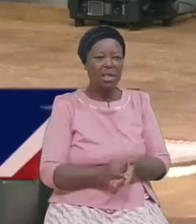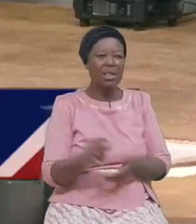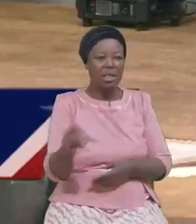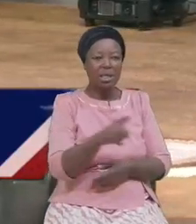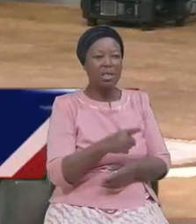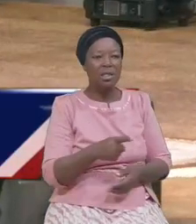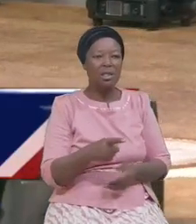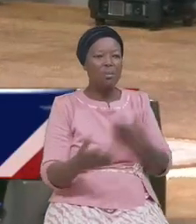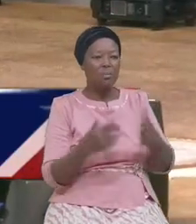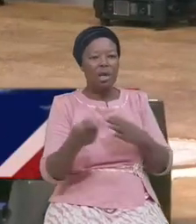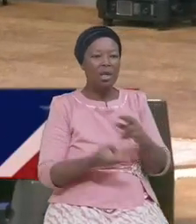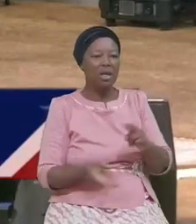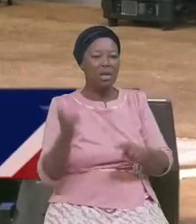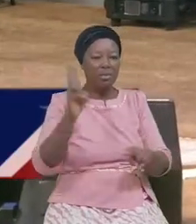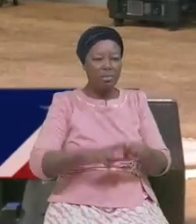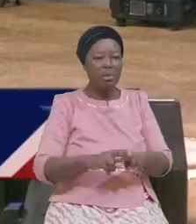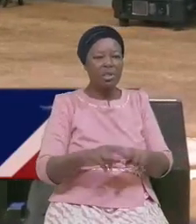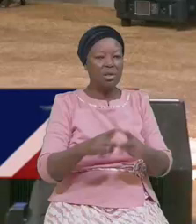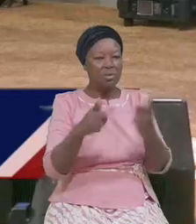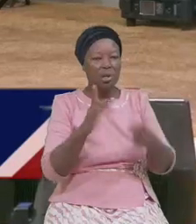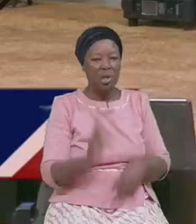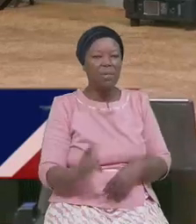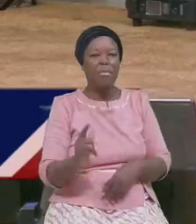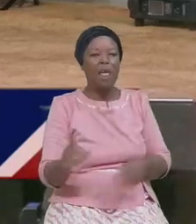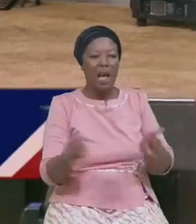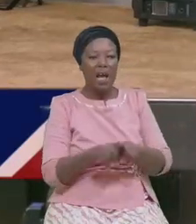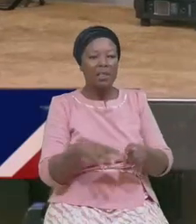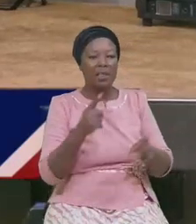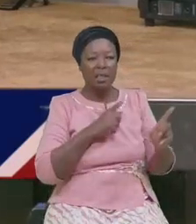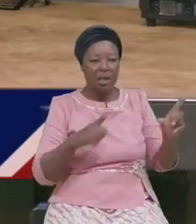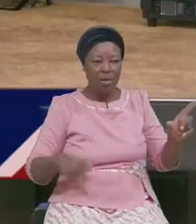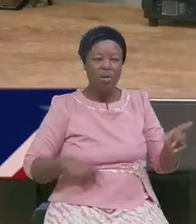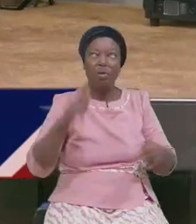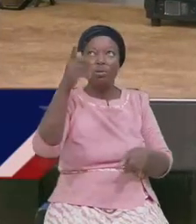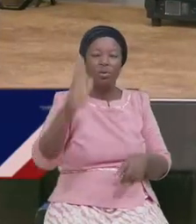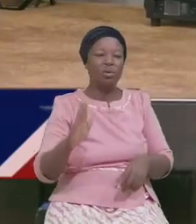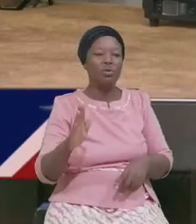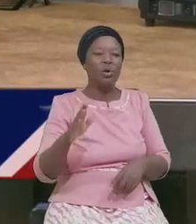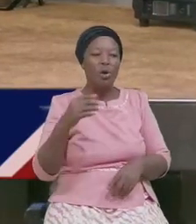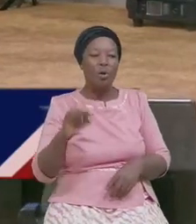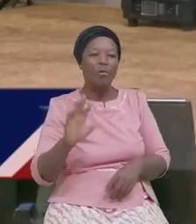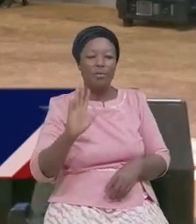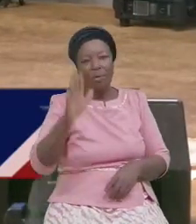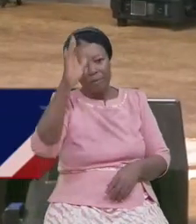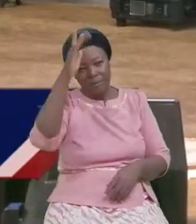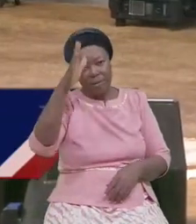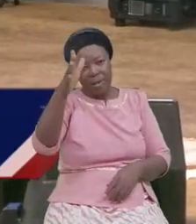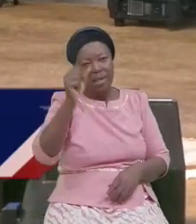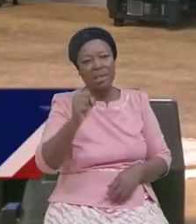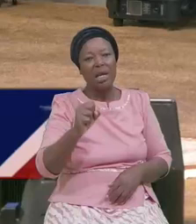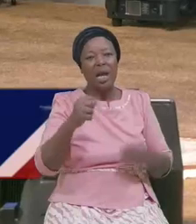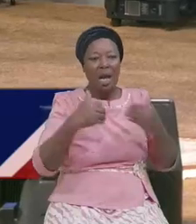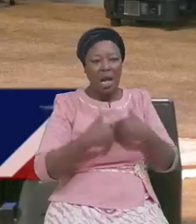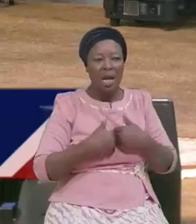que tu sois heureux et que vous multipliez beaucoup. Comme te l'a dit l'Éternel, le Dieu de tes